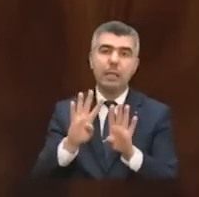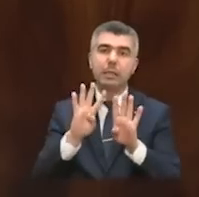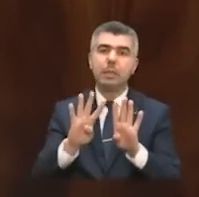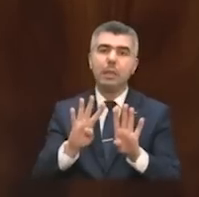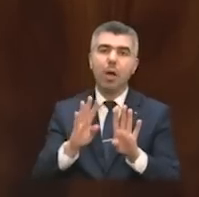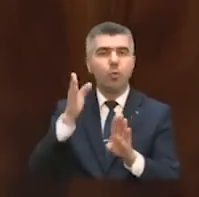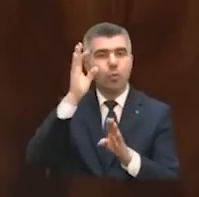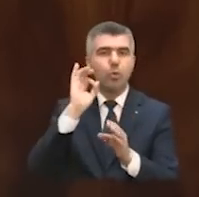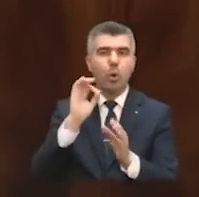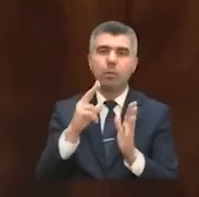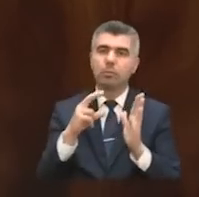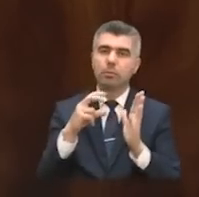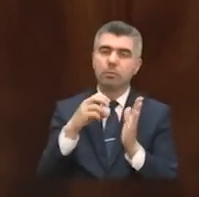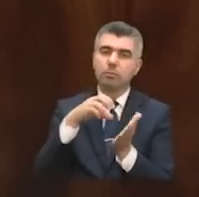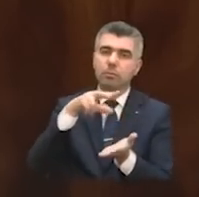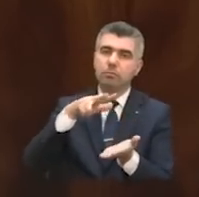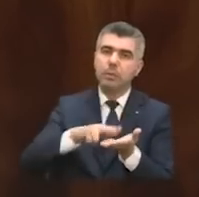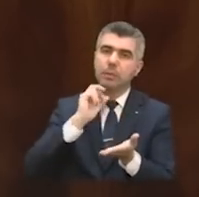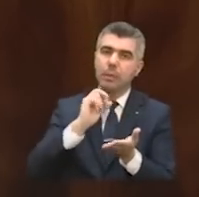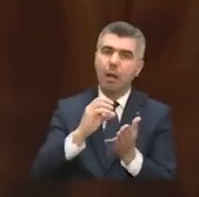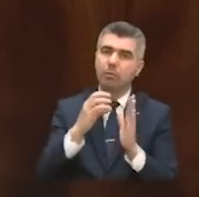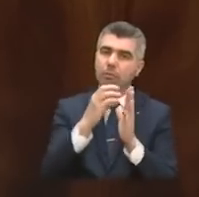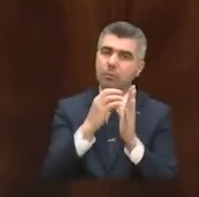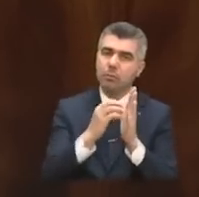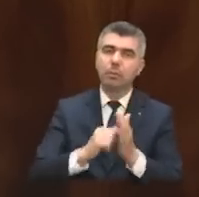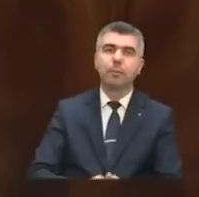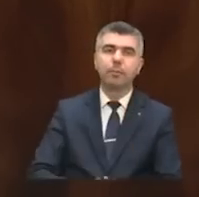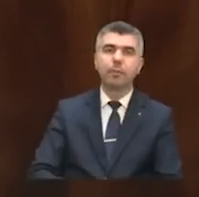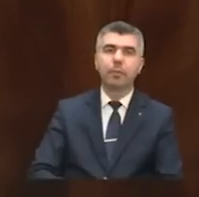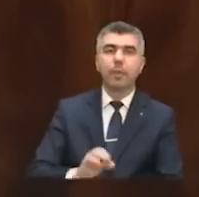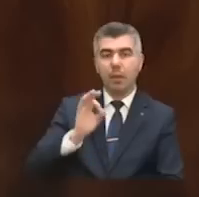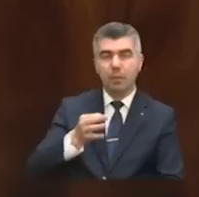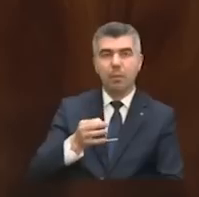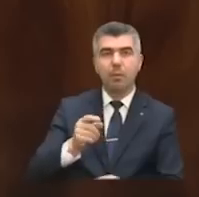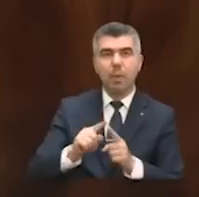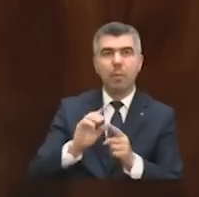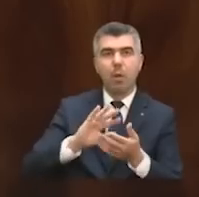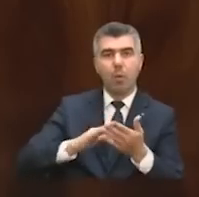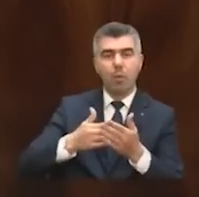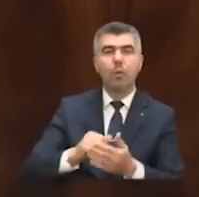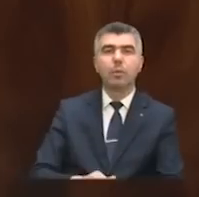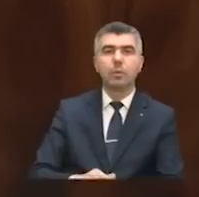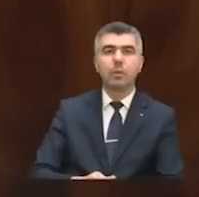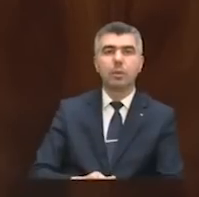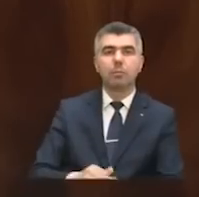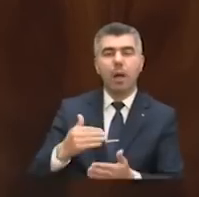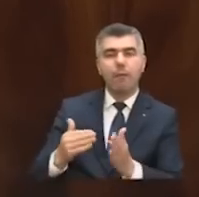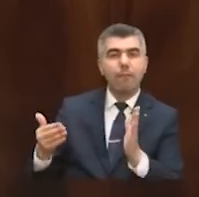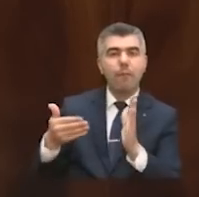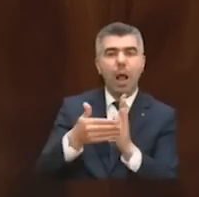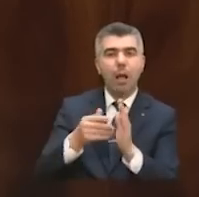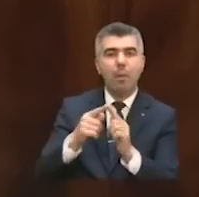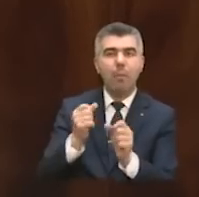غادي يولي دكتور، ويمكن راه في يعني اوبودي فيل في الراس ديال الخط ديالو، غادي يلقى